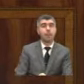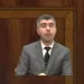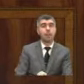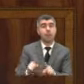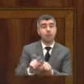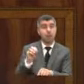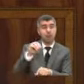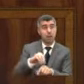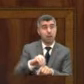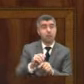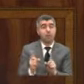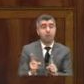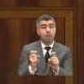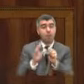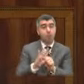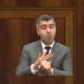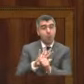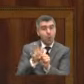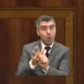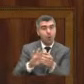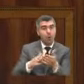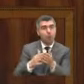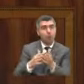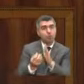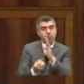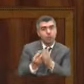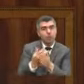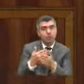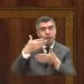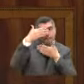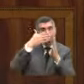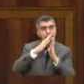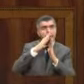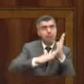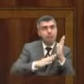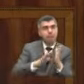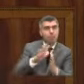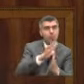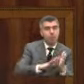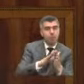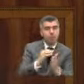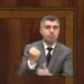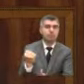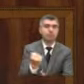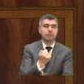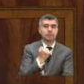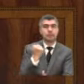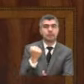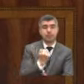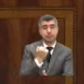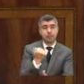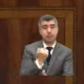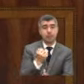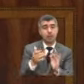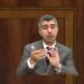فرضتها جائحة كورونا. وبالرغم من أن المغرب اهتم مبكرا بالقطاع الرقمي لكنه يعيش تأخرا ملحوظا في هذا المجال،